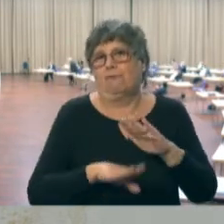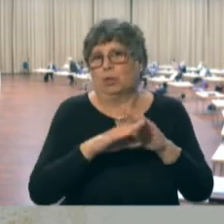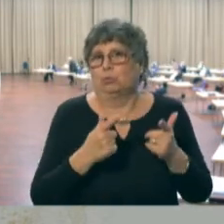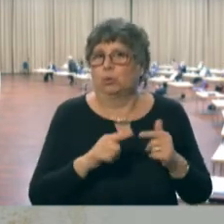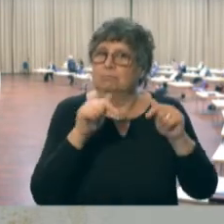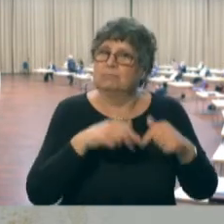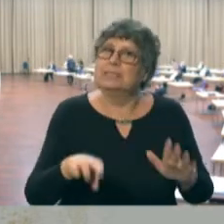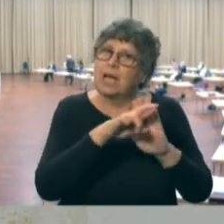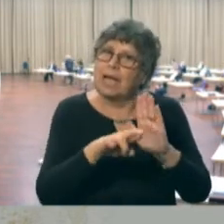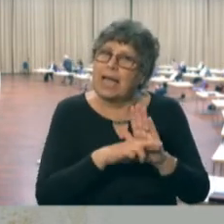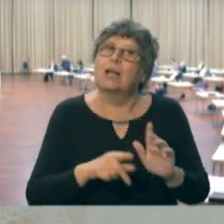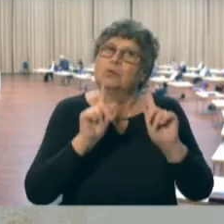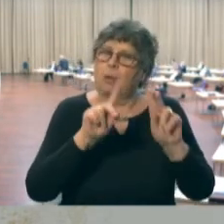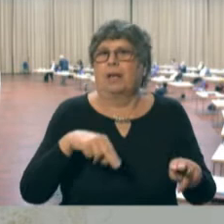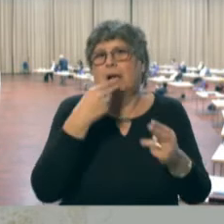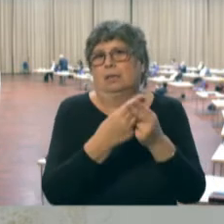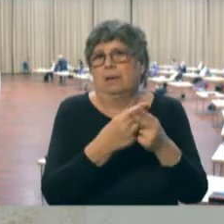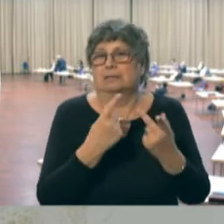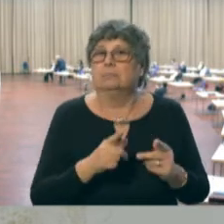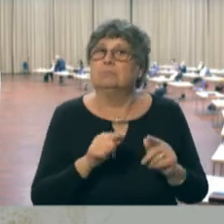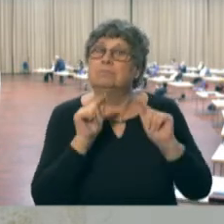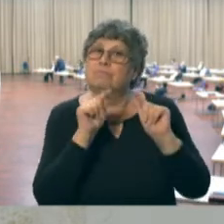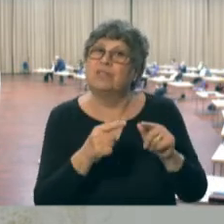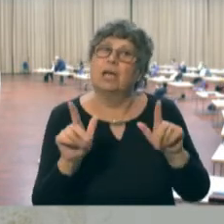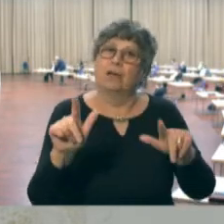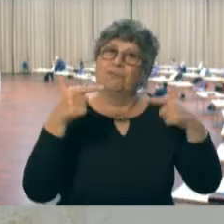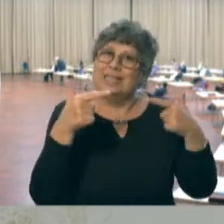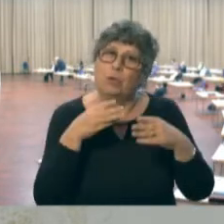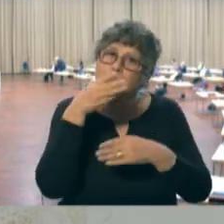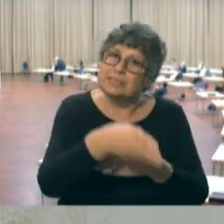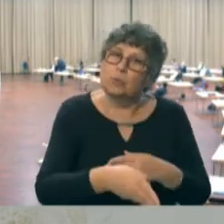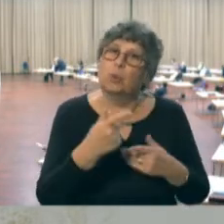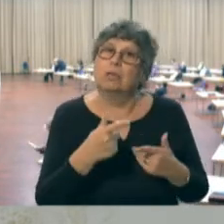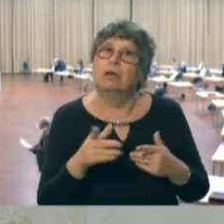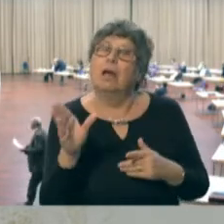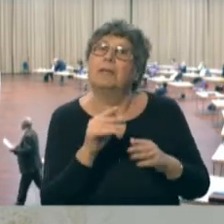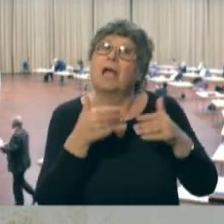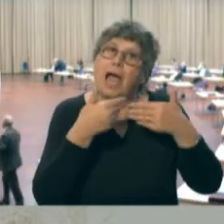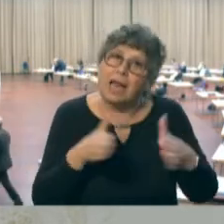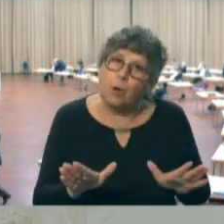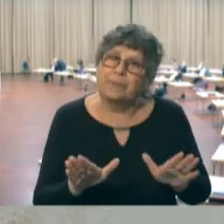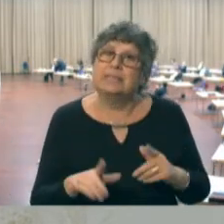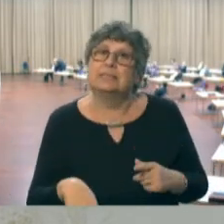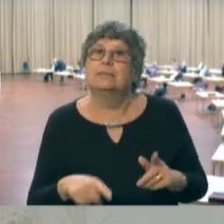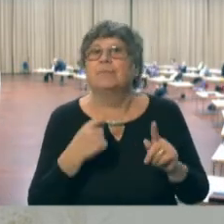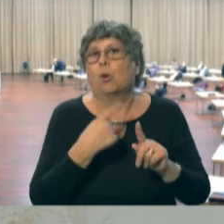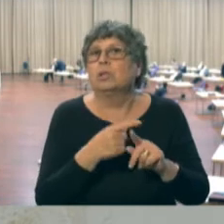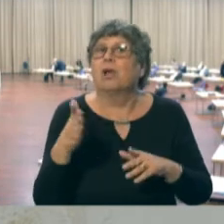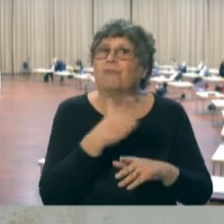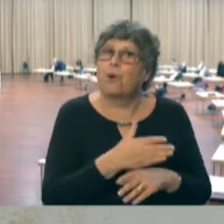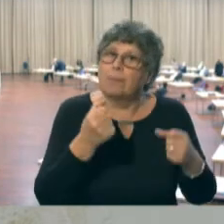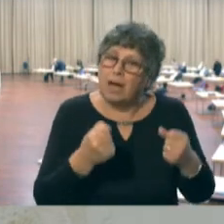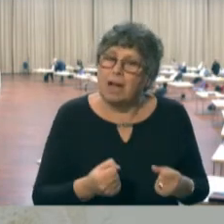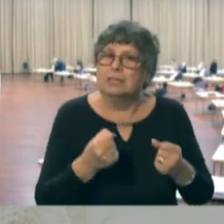nun gesetzlich erfasst werden. Dabei werden Videobesuche unter den Erlaubnis- und Ausgestaltungsvorbehalt